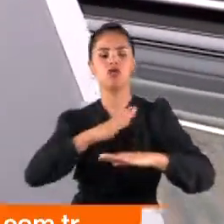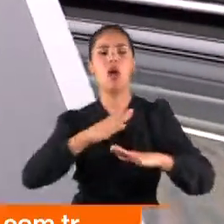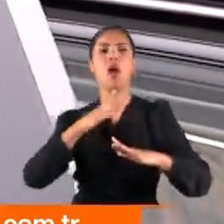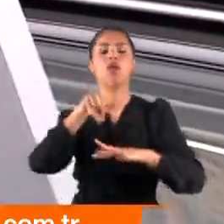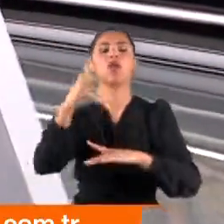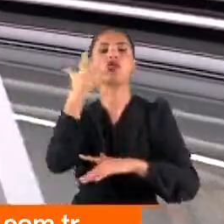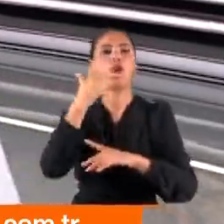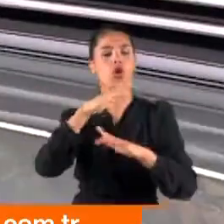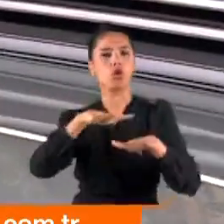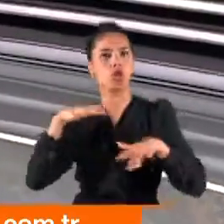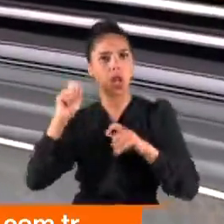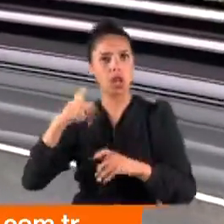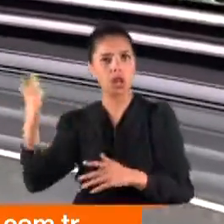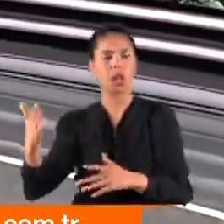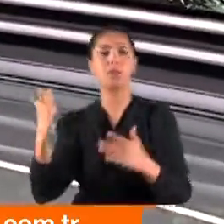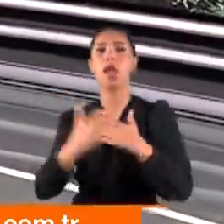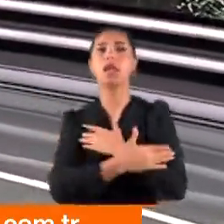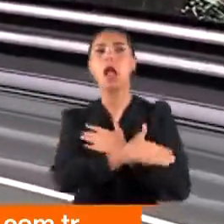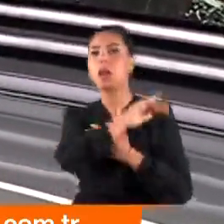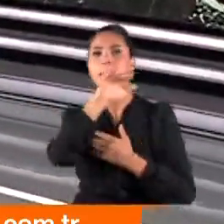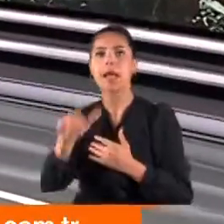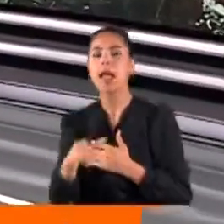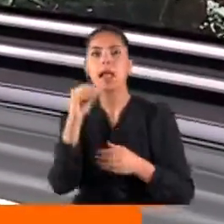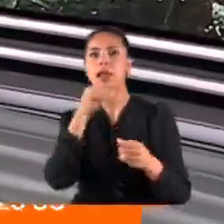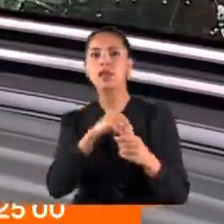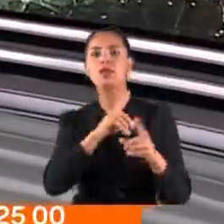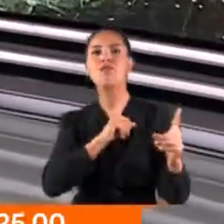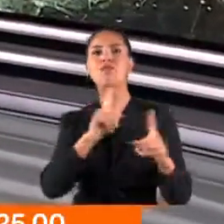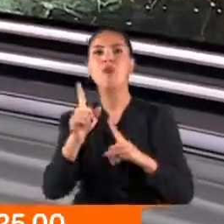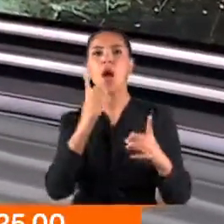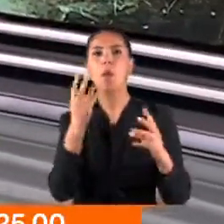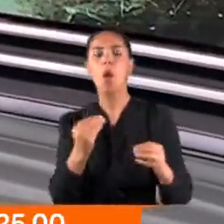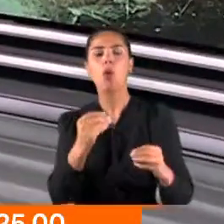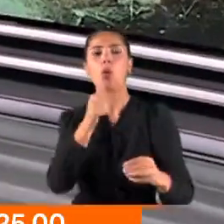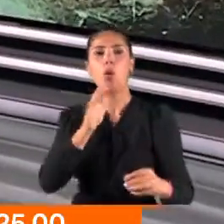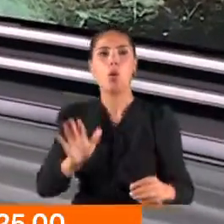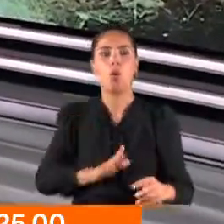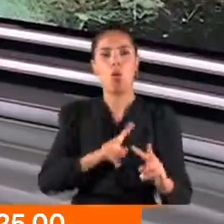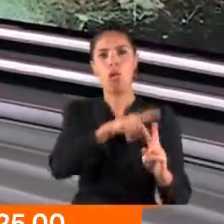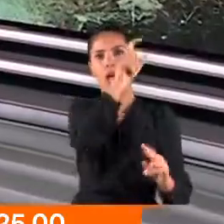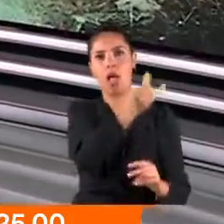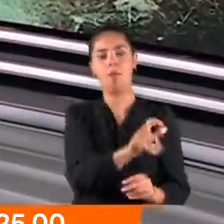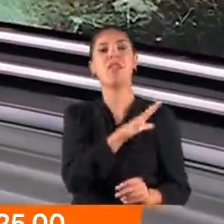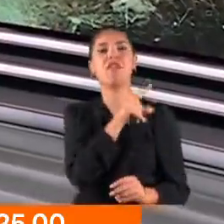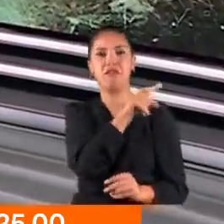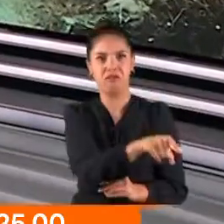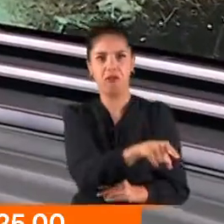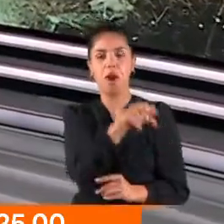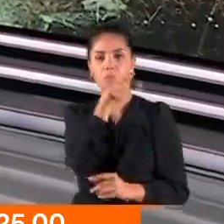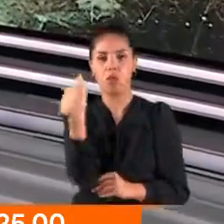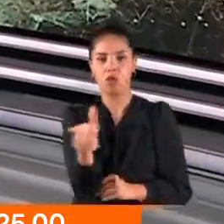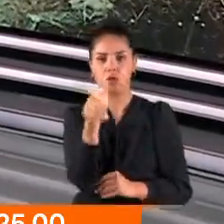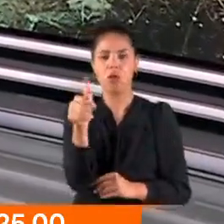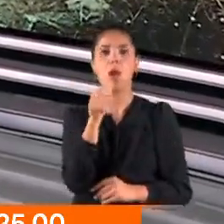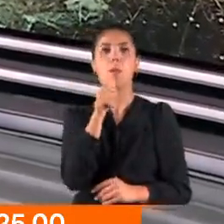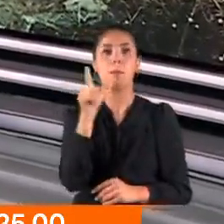dikkat çeken bir de detay vardı. Yardıma koşanlar arasında mahkemelik olduğu oğlu Ahmet Tatlıses de vardı. Hatta bu görüntü